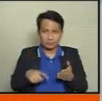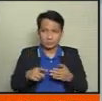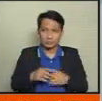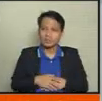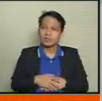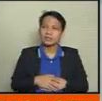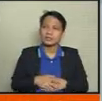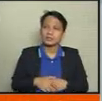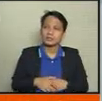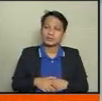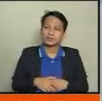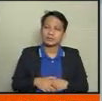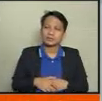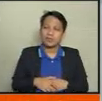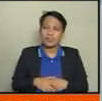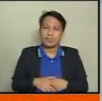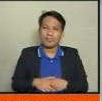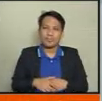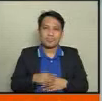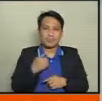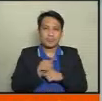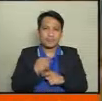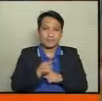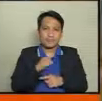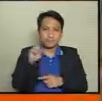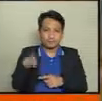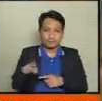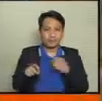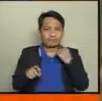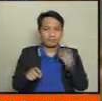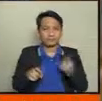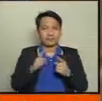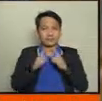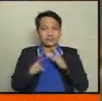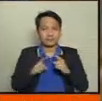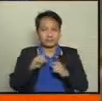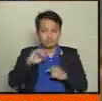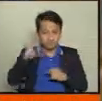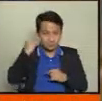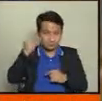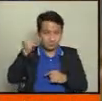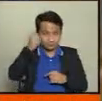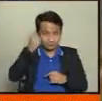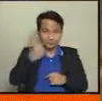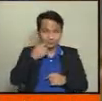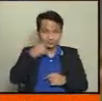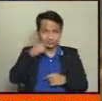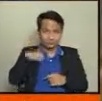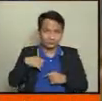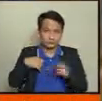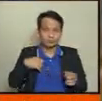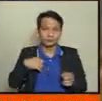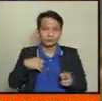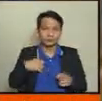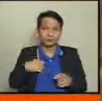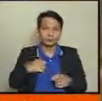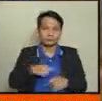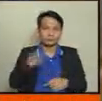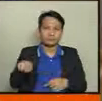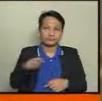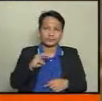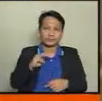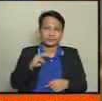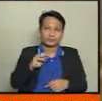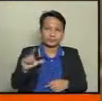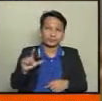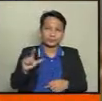biyahe? Tama ka, Marga. Kanina, meron tayong nakapanayam si Jeric Saison. Kahapon, ay nanon siya sa isang mall dito sa